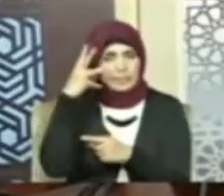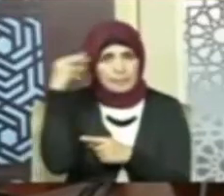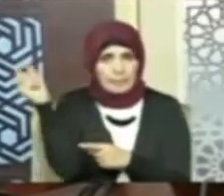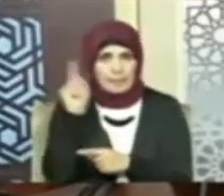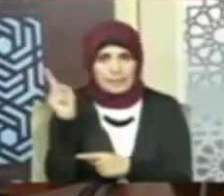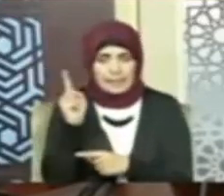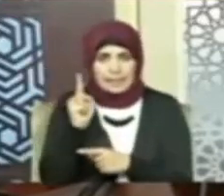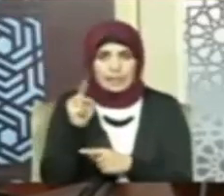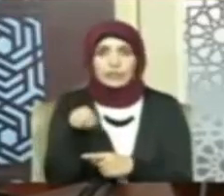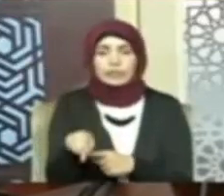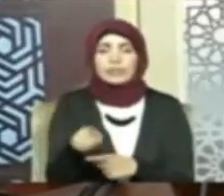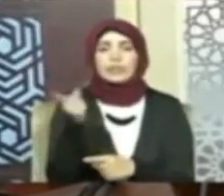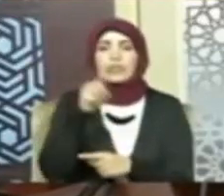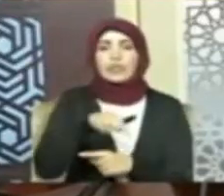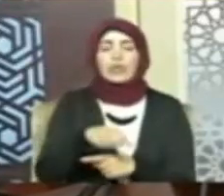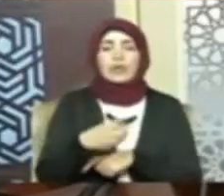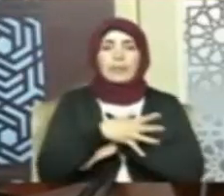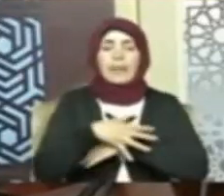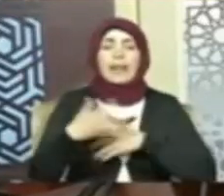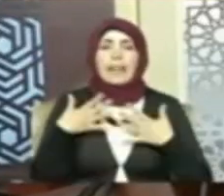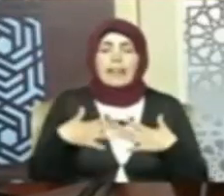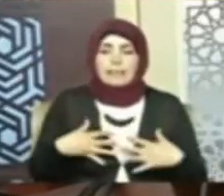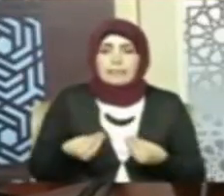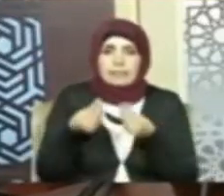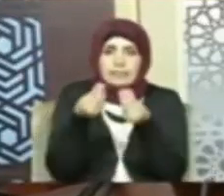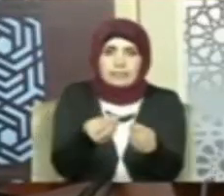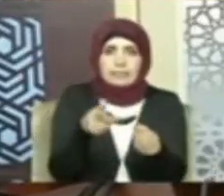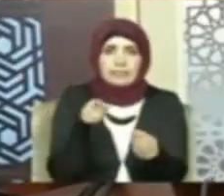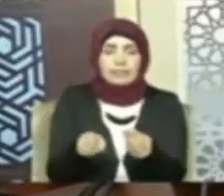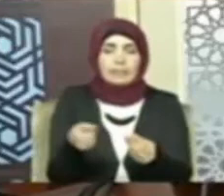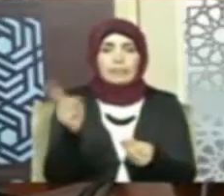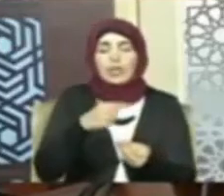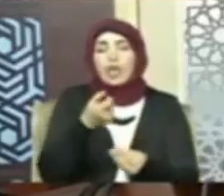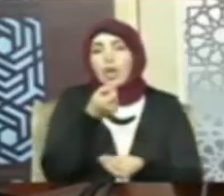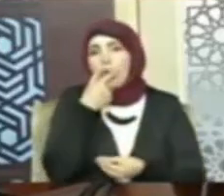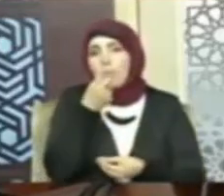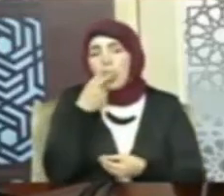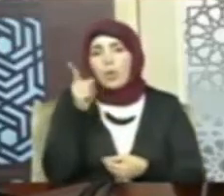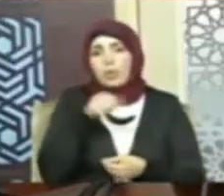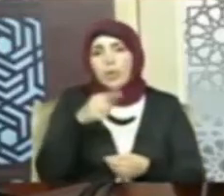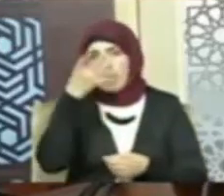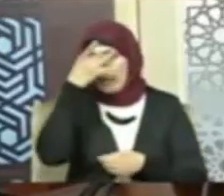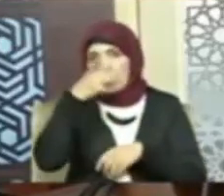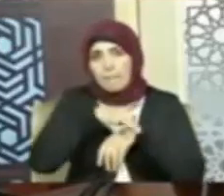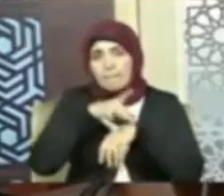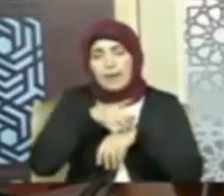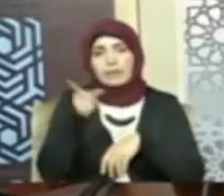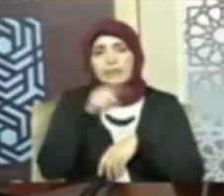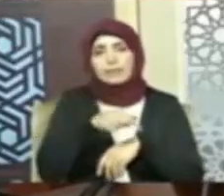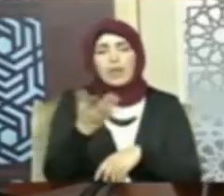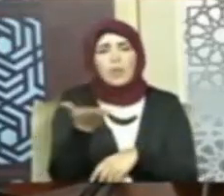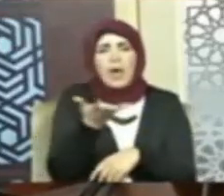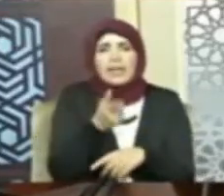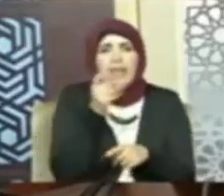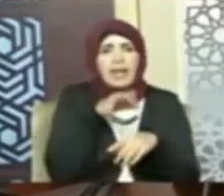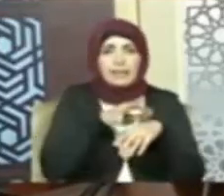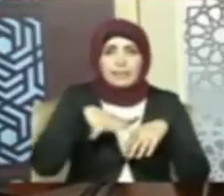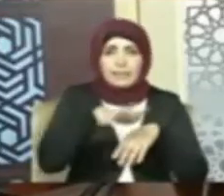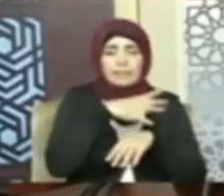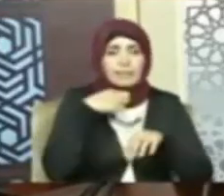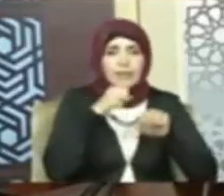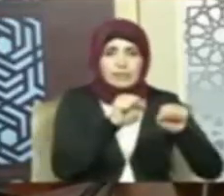الجائع وكساء العاري ومداواة المريض وقضاء حوائج